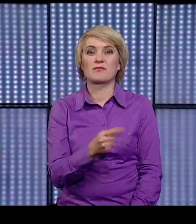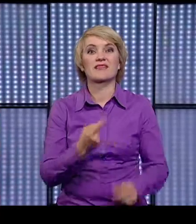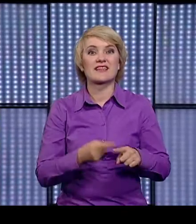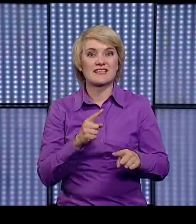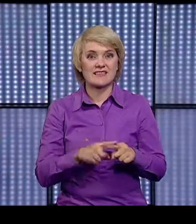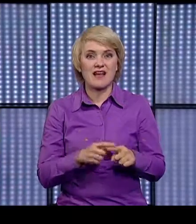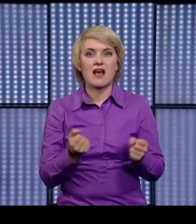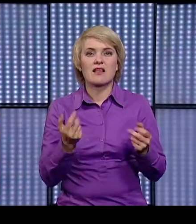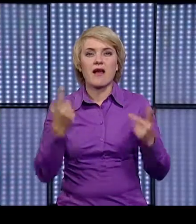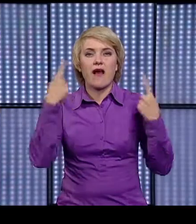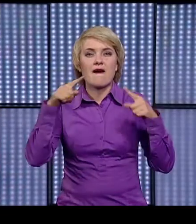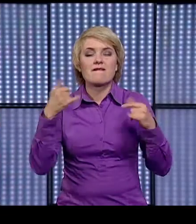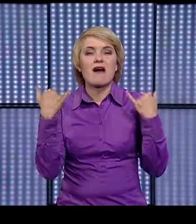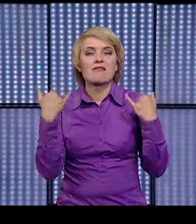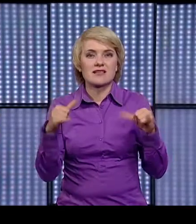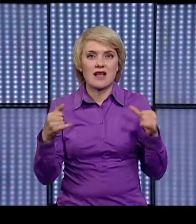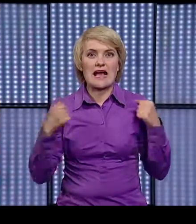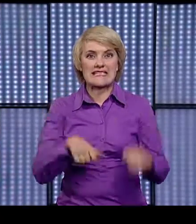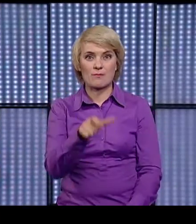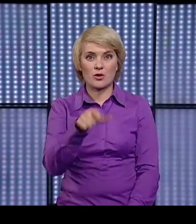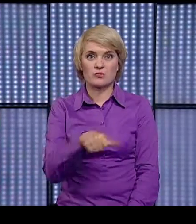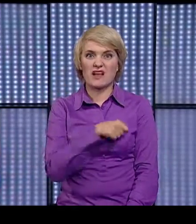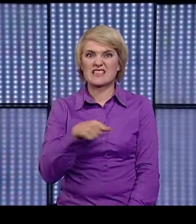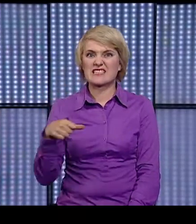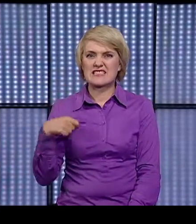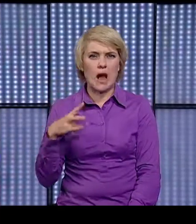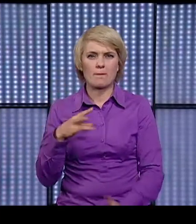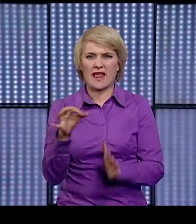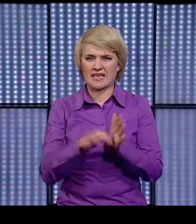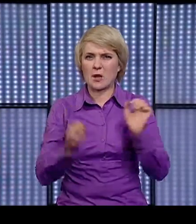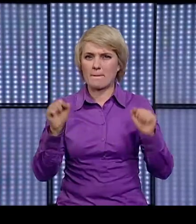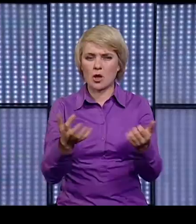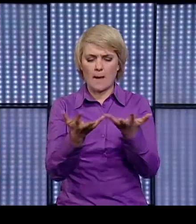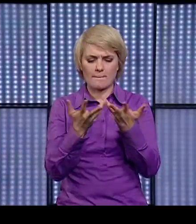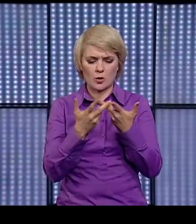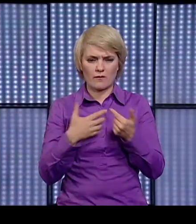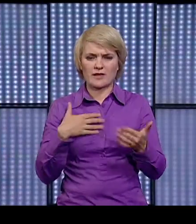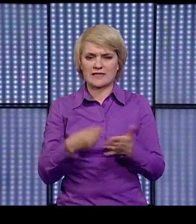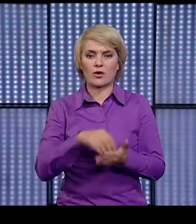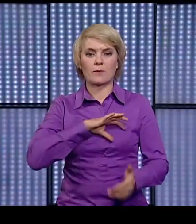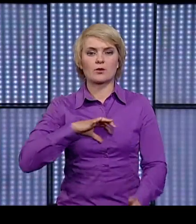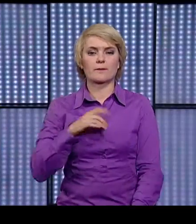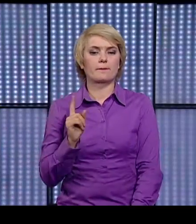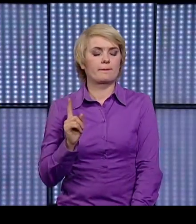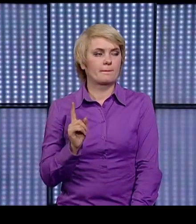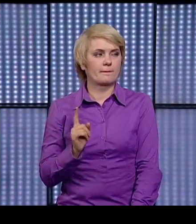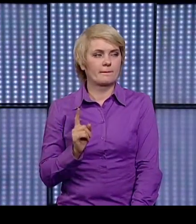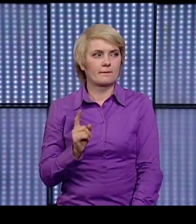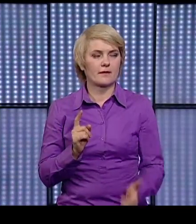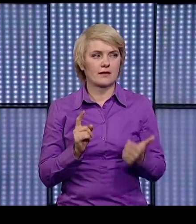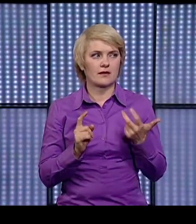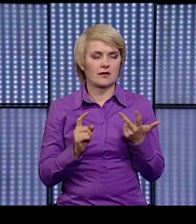цифра настільки фантастична, що спортсмен навіть сам не одразу може порахувати свої здобутки. Зараз скажу.